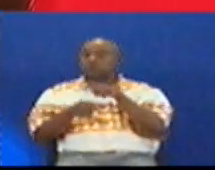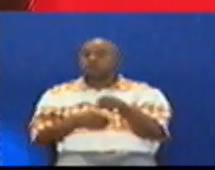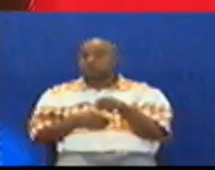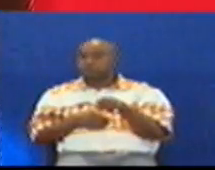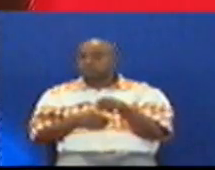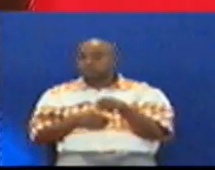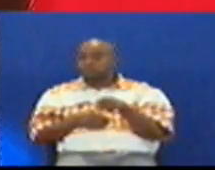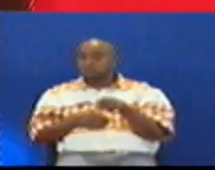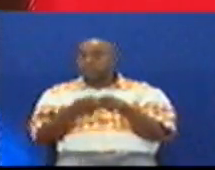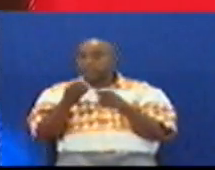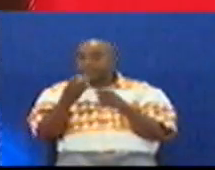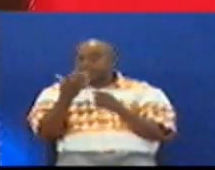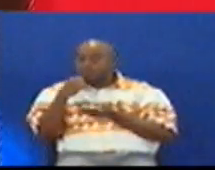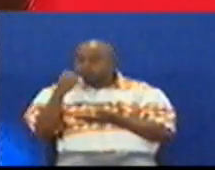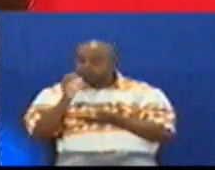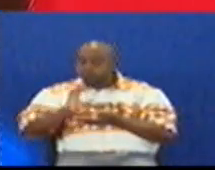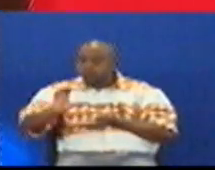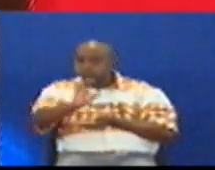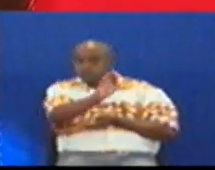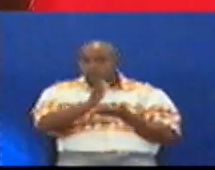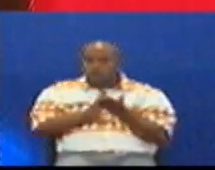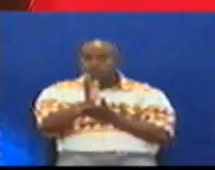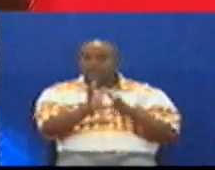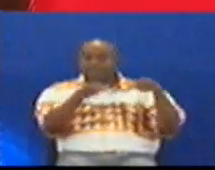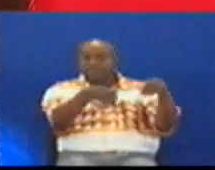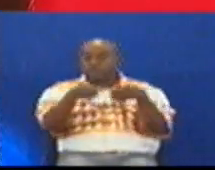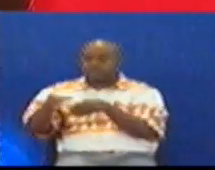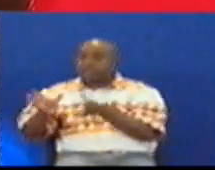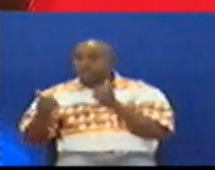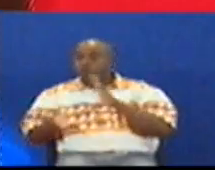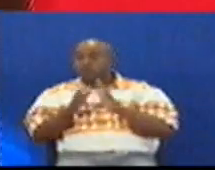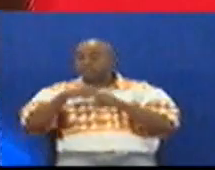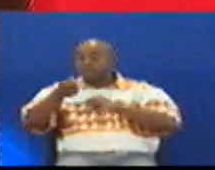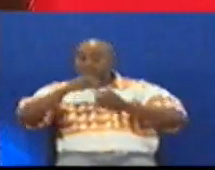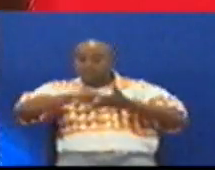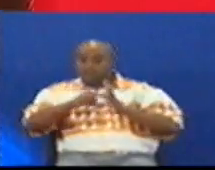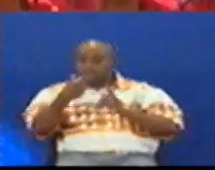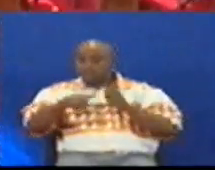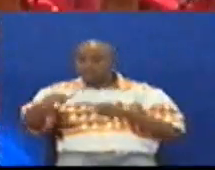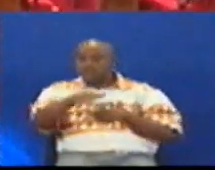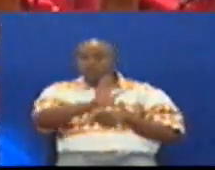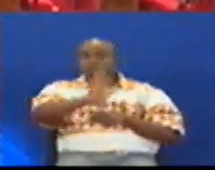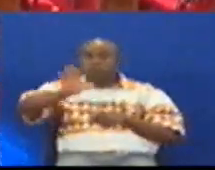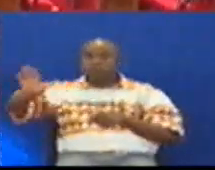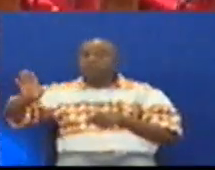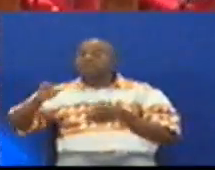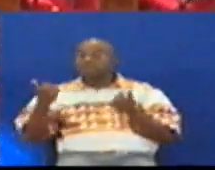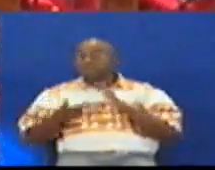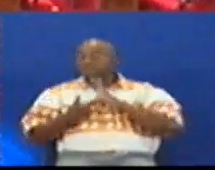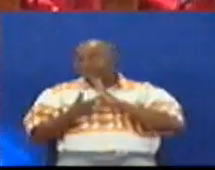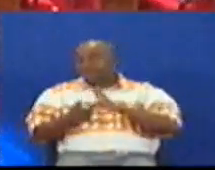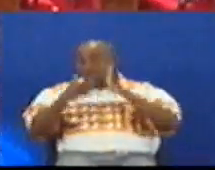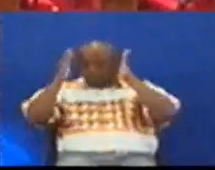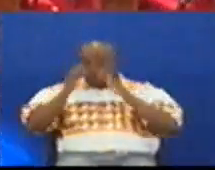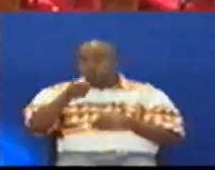kuwapa kupitia kwenye vikundi ama kuwa na miradi ya kimkakati inayofiti kwenye maeneo yao husika. Mfano Mheshimiwa Spika,